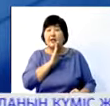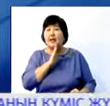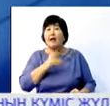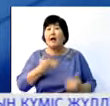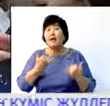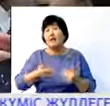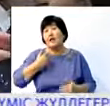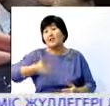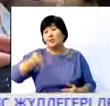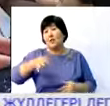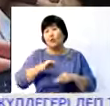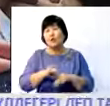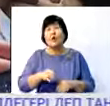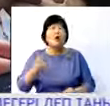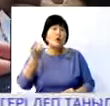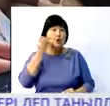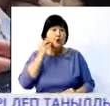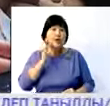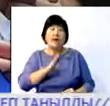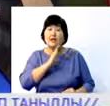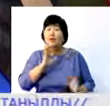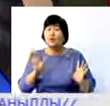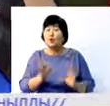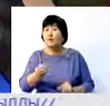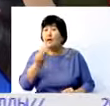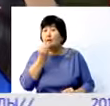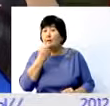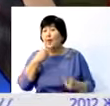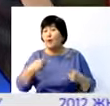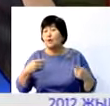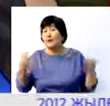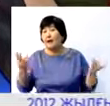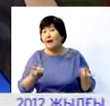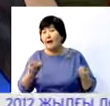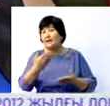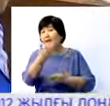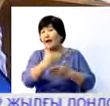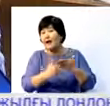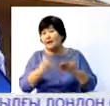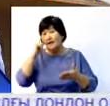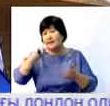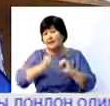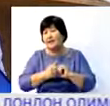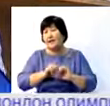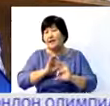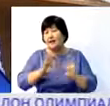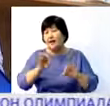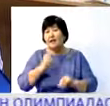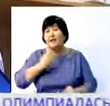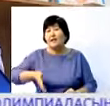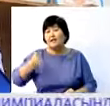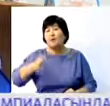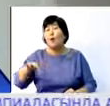ұйымдастырды. Жүкті әйелдердің күтімі, тамақтануы мен өзге де қажетті қағидаларды еске салған семинар облыстық